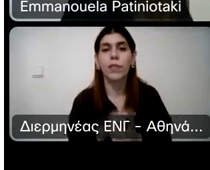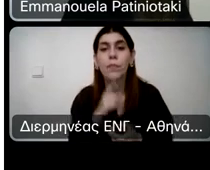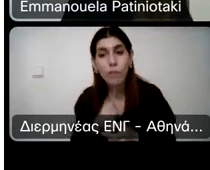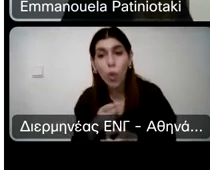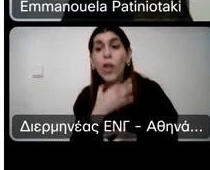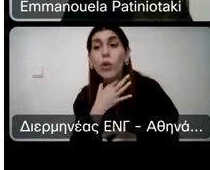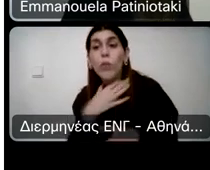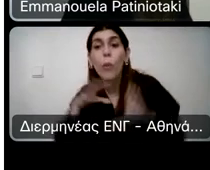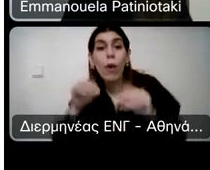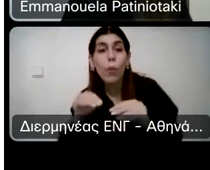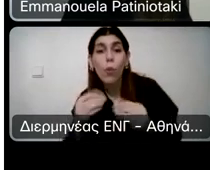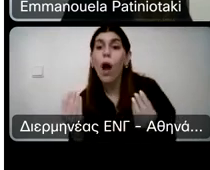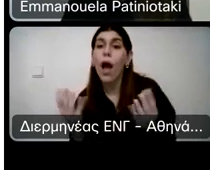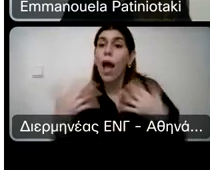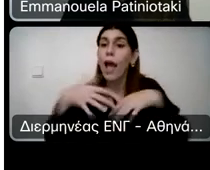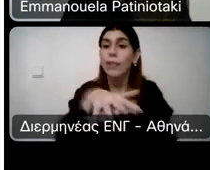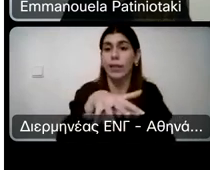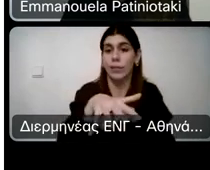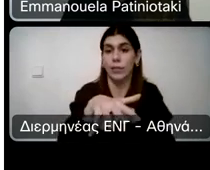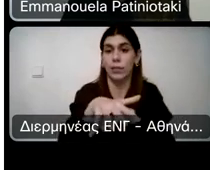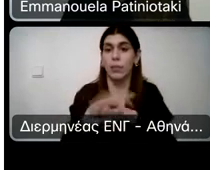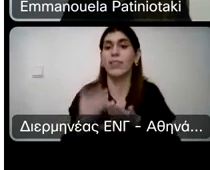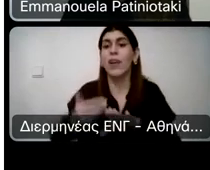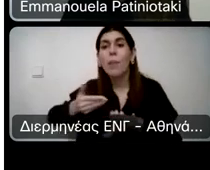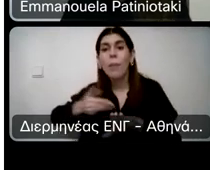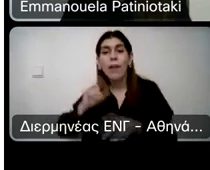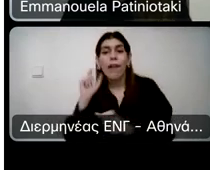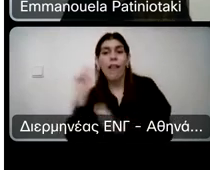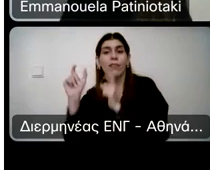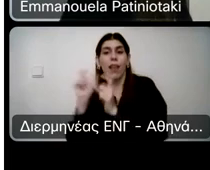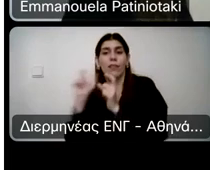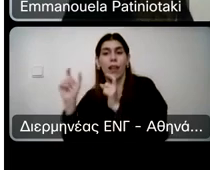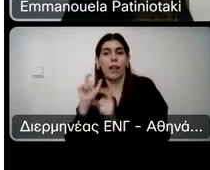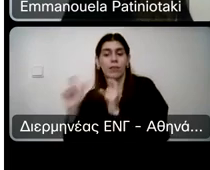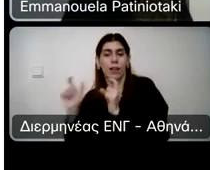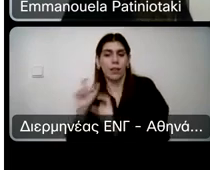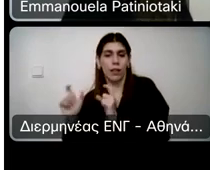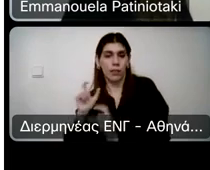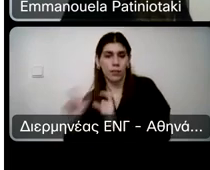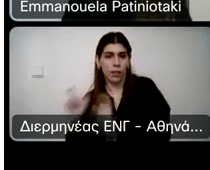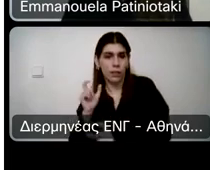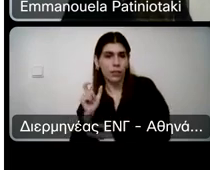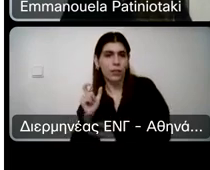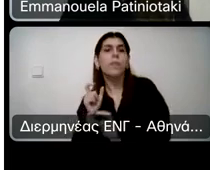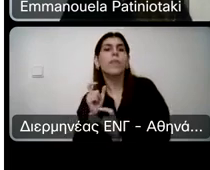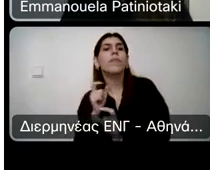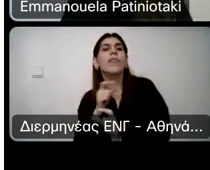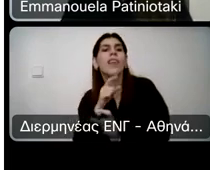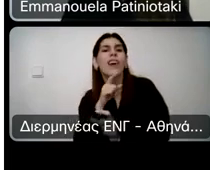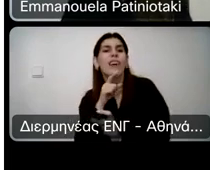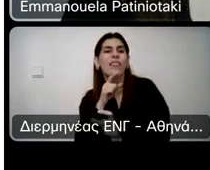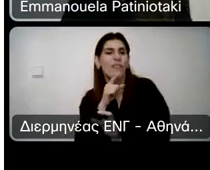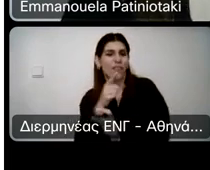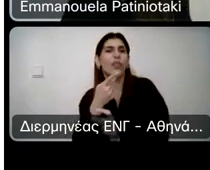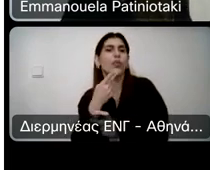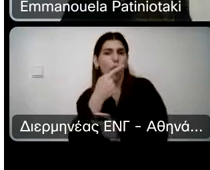ένταξης, με αντικατάσταση των όρων που έχουν εφαρμοστεί μέχρι στιγμή στο Include Framework, αυτό γράφει πίσω από το πλαίσιο που δεν βλέπετε,